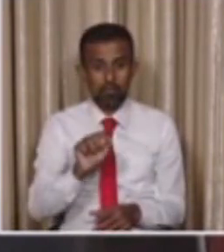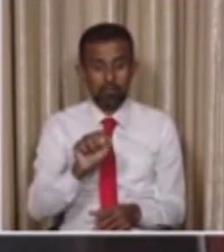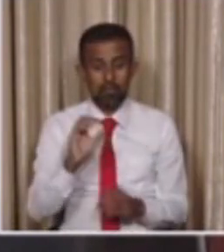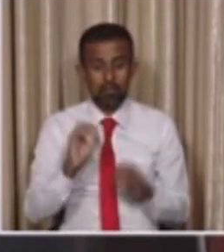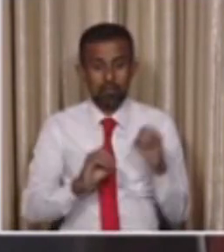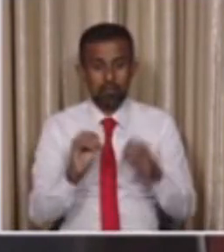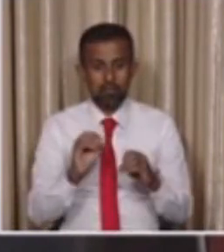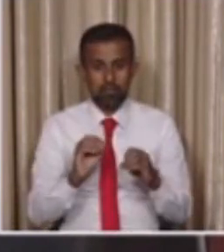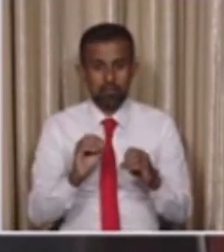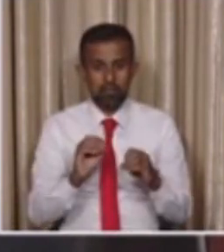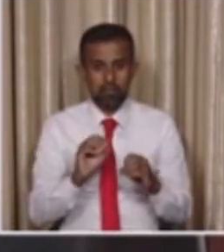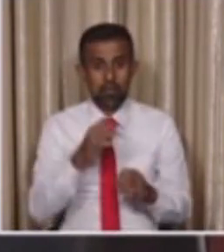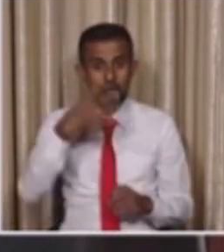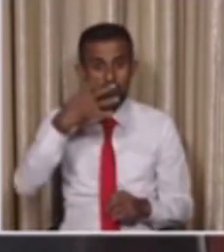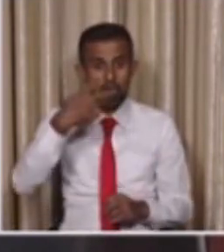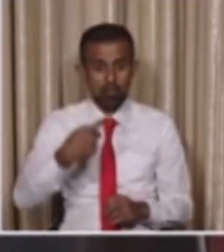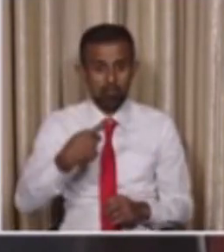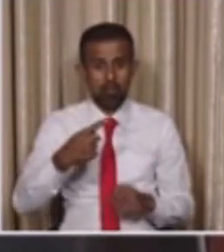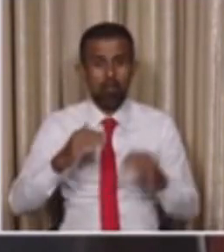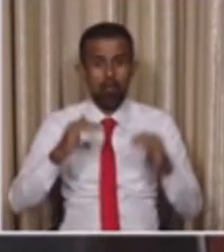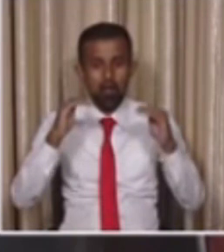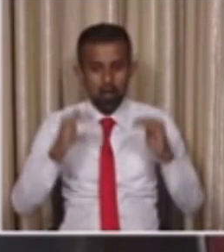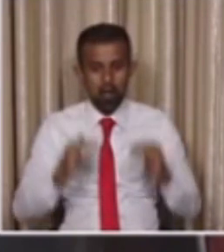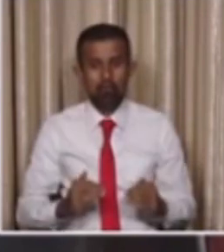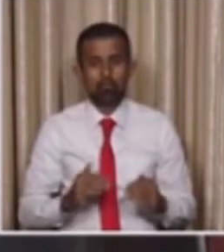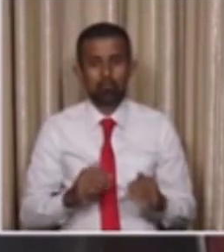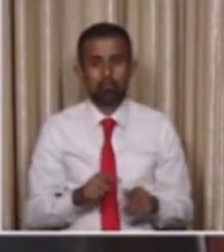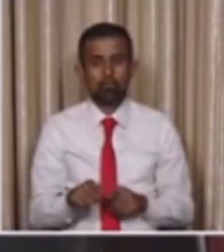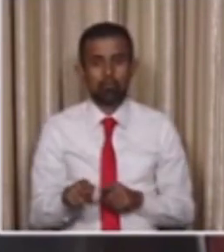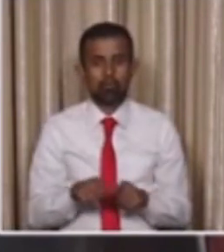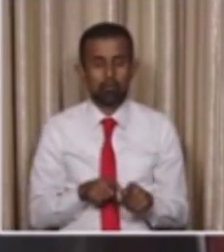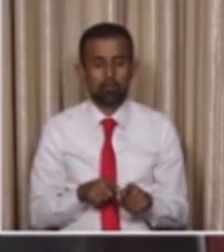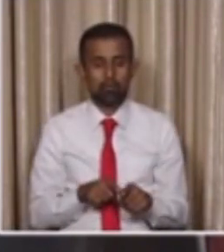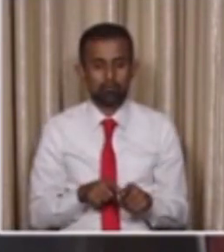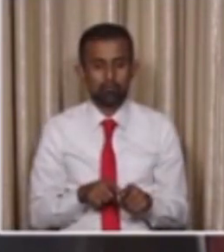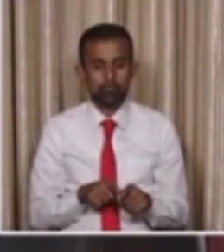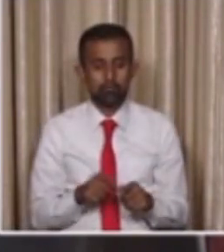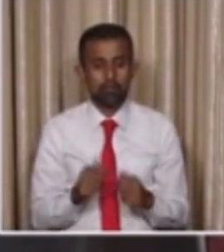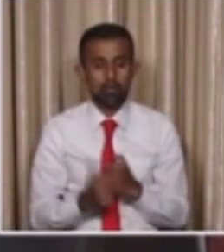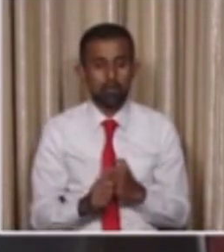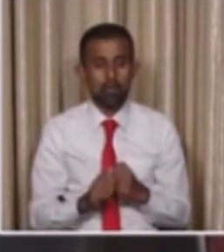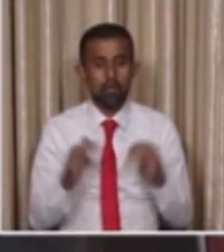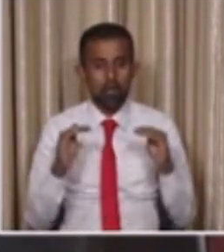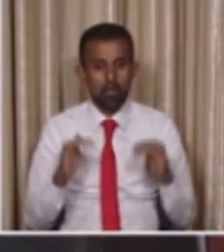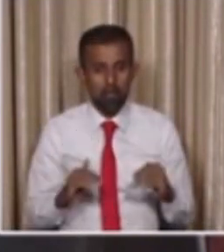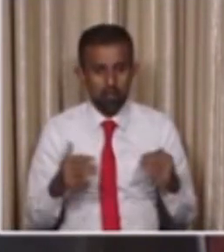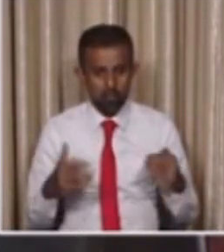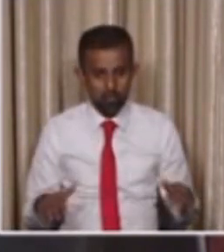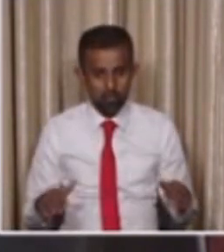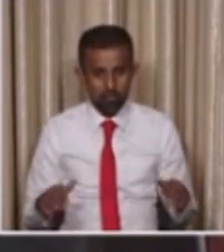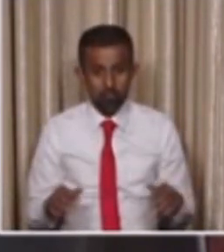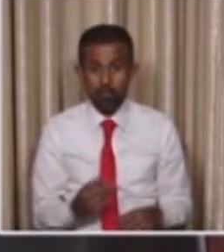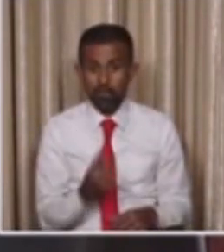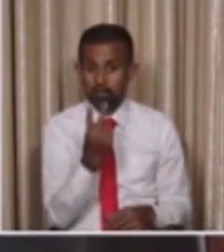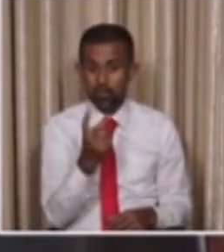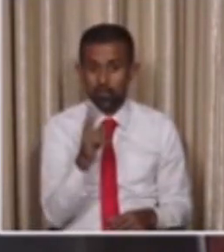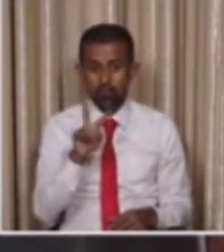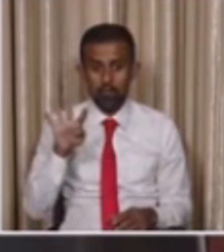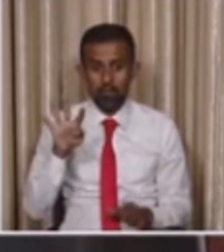24.7% කියන්නේ 4%ක් අඩු වුණා. ඒ කියන අංශයේ නිෂ්පාදනය හැබැයි 2024 මේ